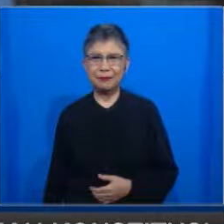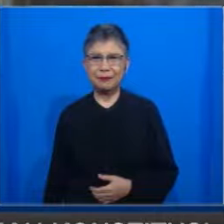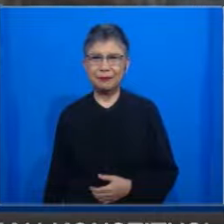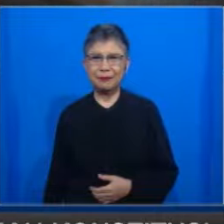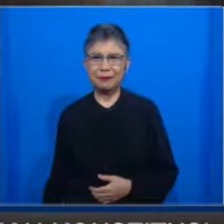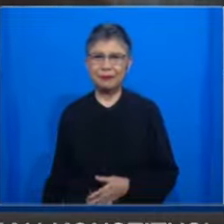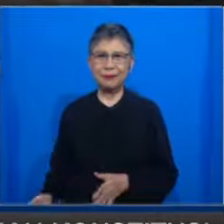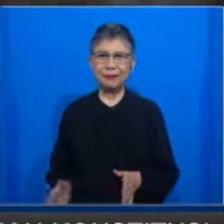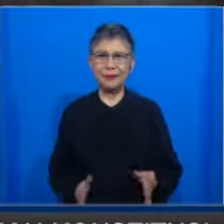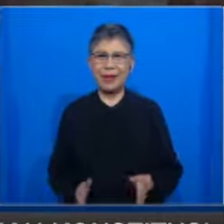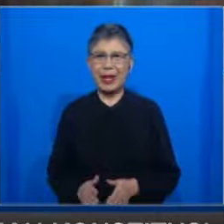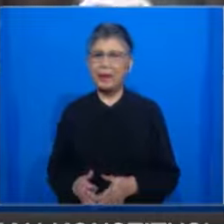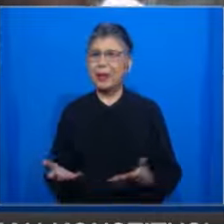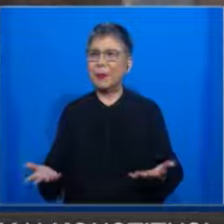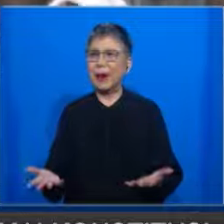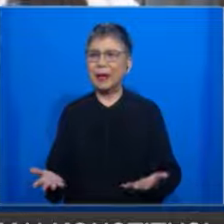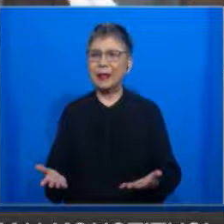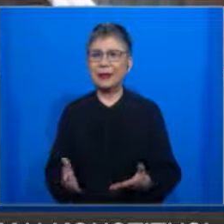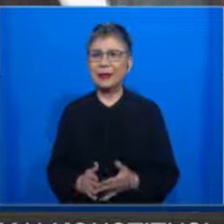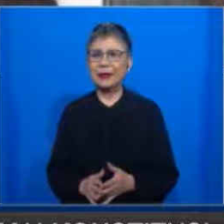Tapi kalau Bang Albinya out, gimana? Apa-apa?